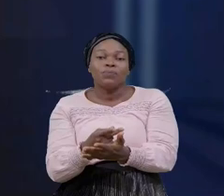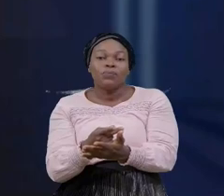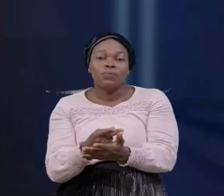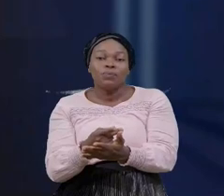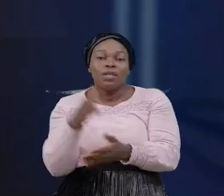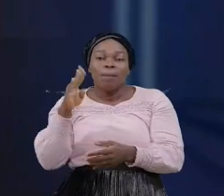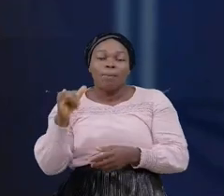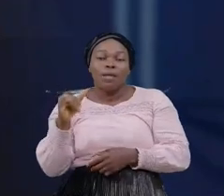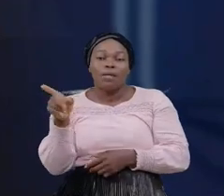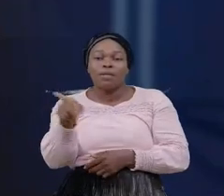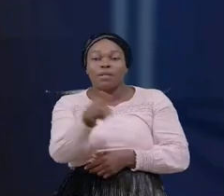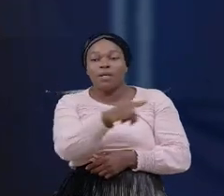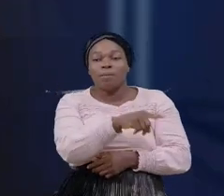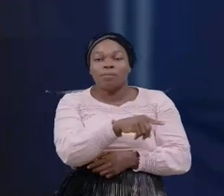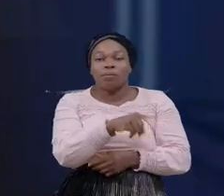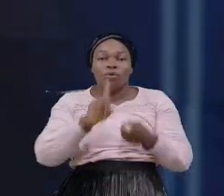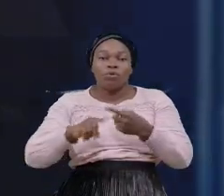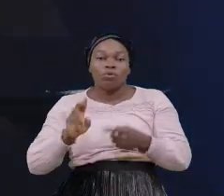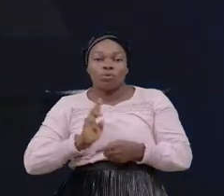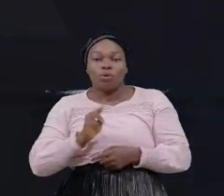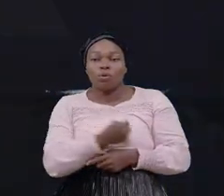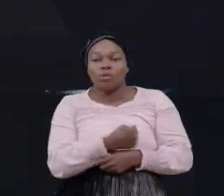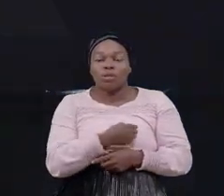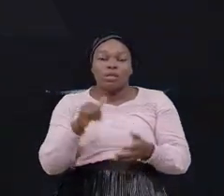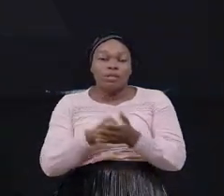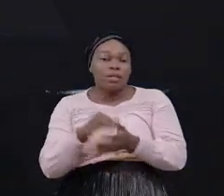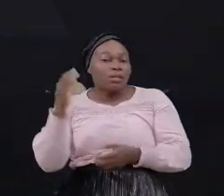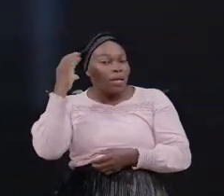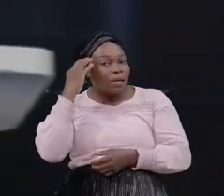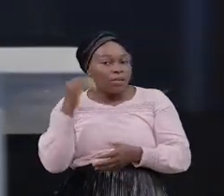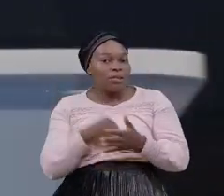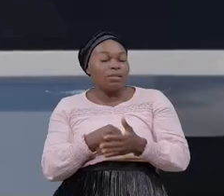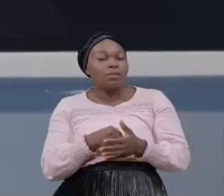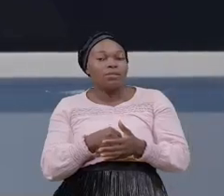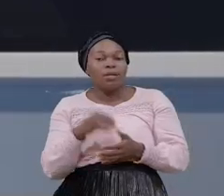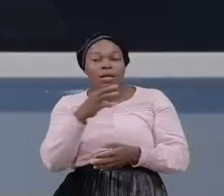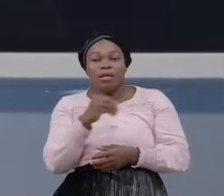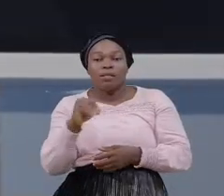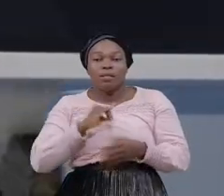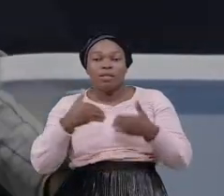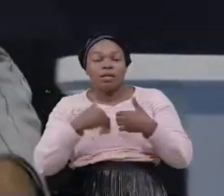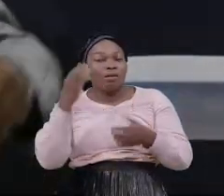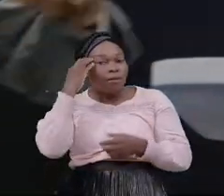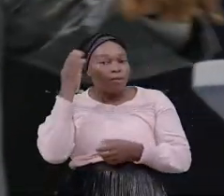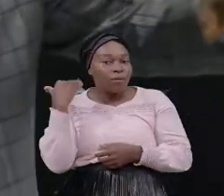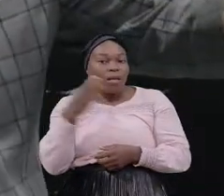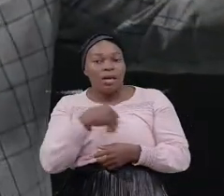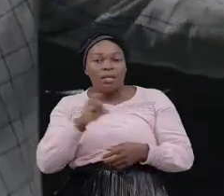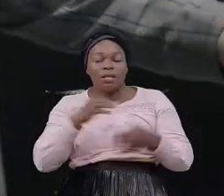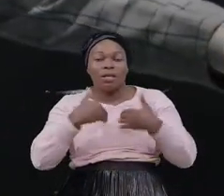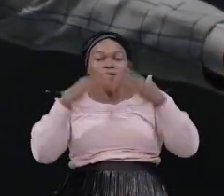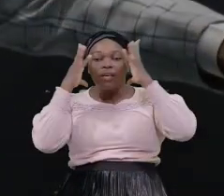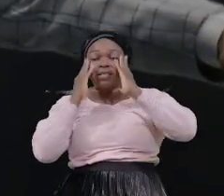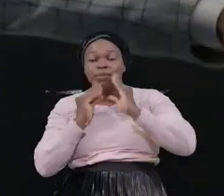a été confirmé par ceux qui l'ont entendu. Et moi, je l'ai entendu, je l'avais